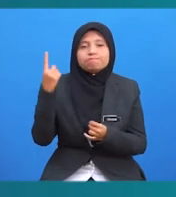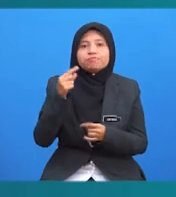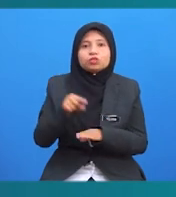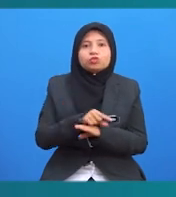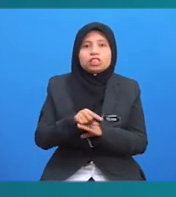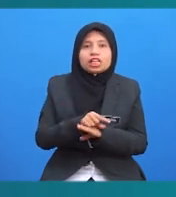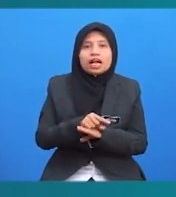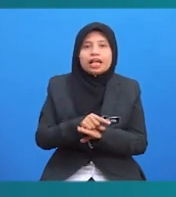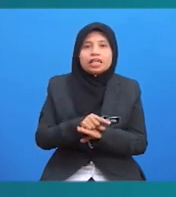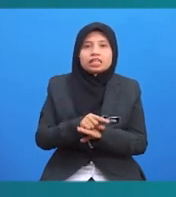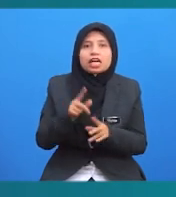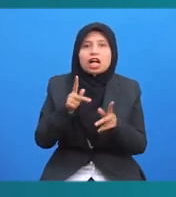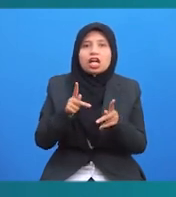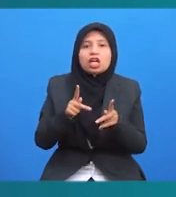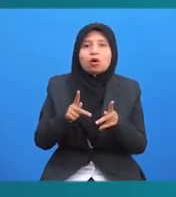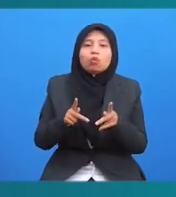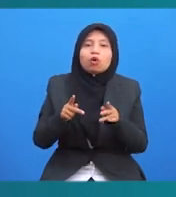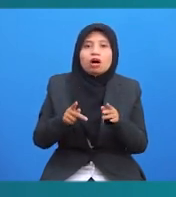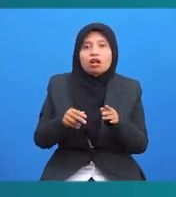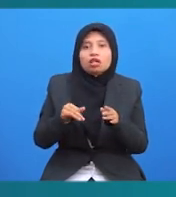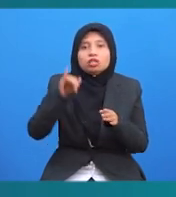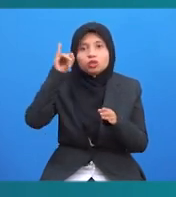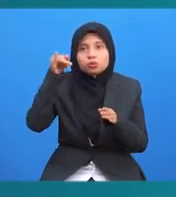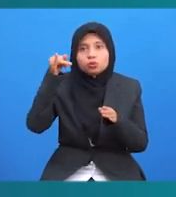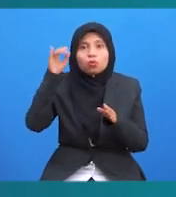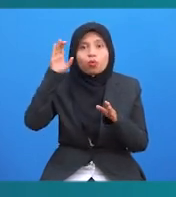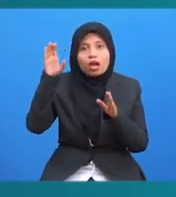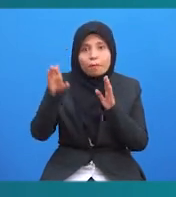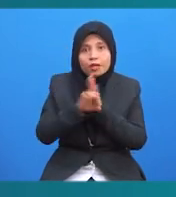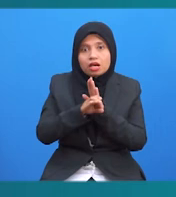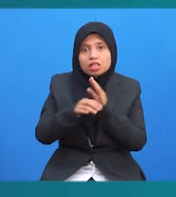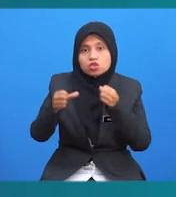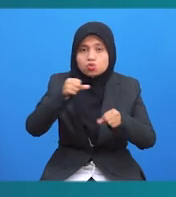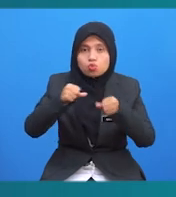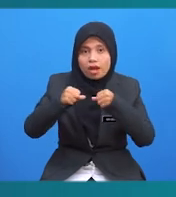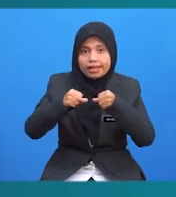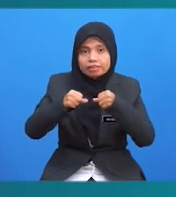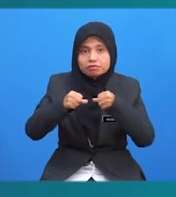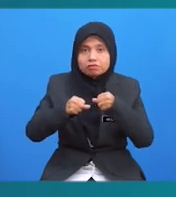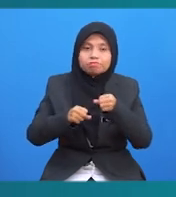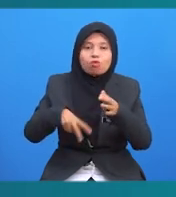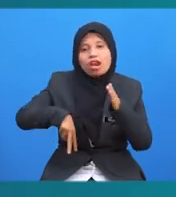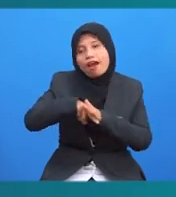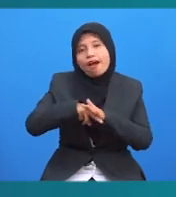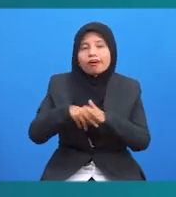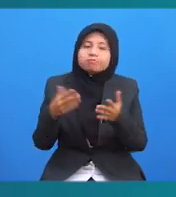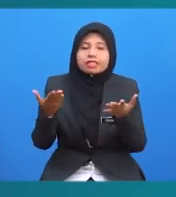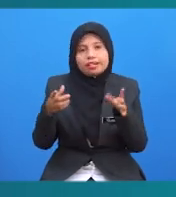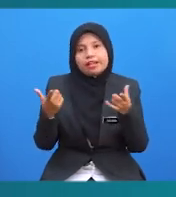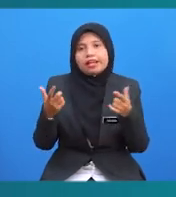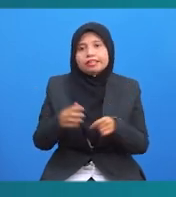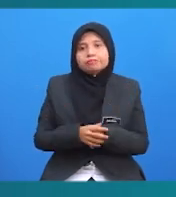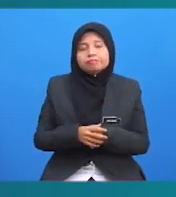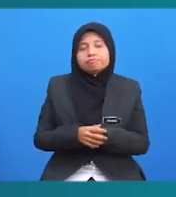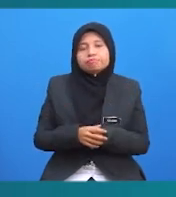digunakan oleh juru kamera sukan seperti di Lita Lumba atau sukan golf dan lain-lain. Ya,